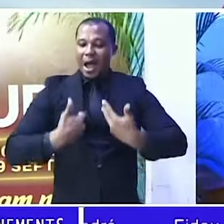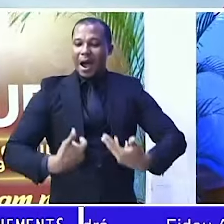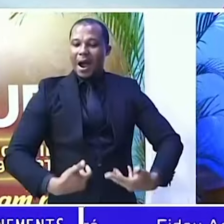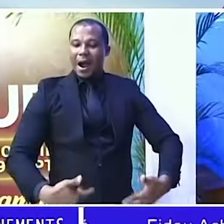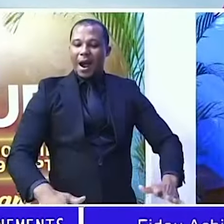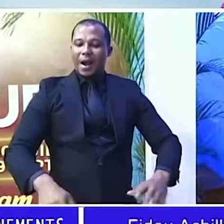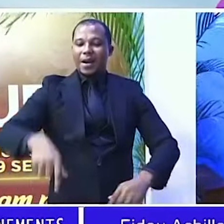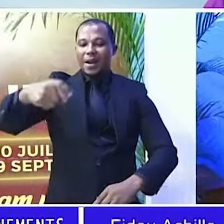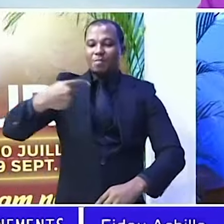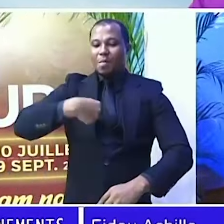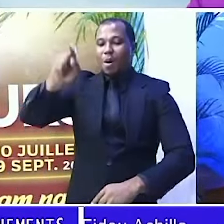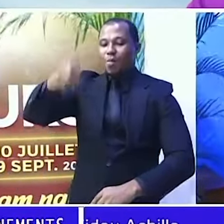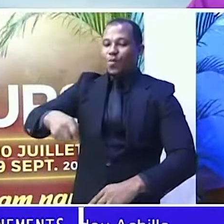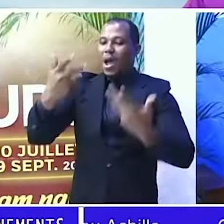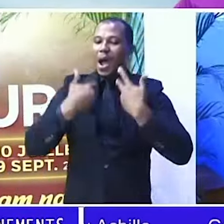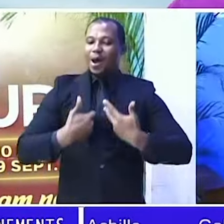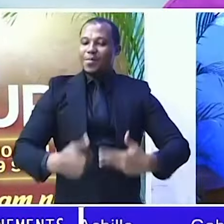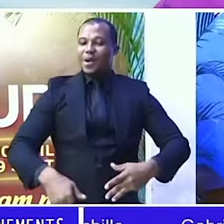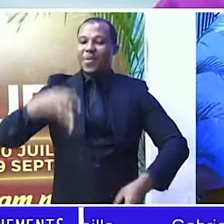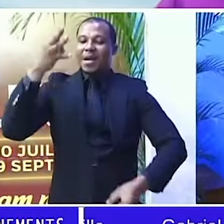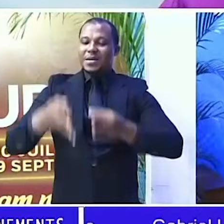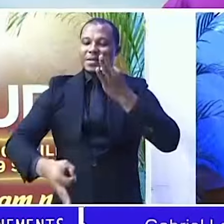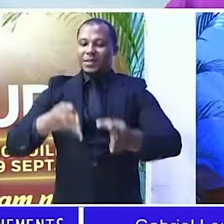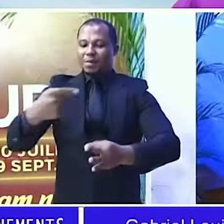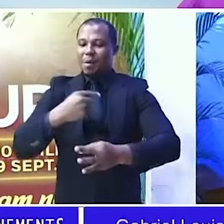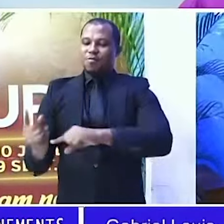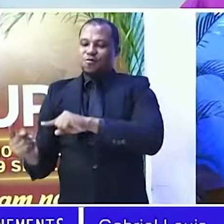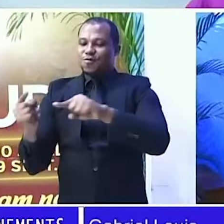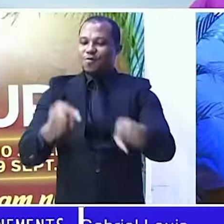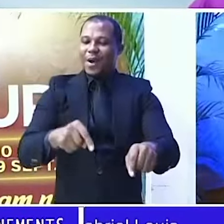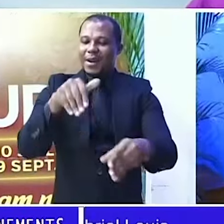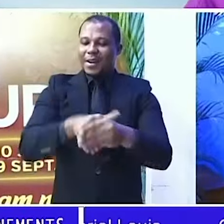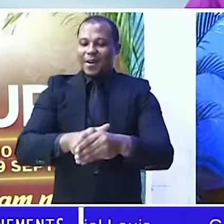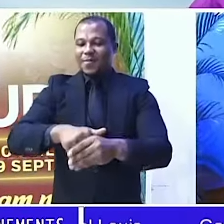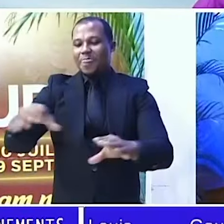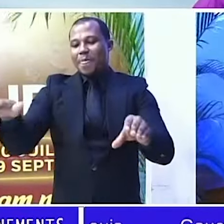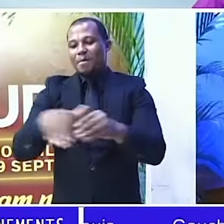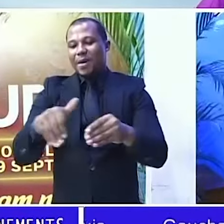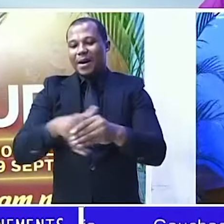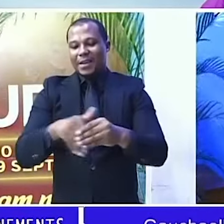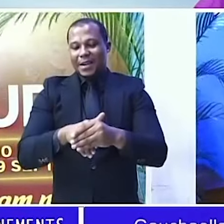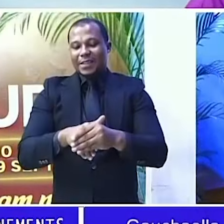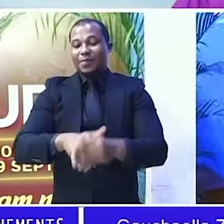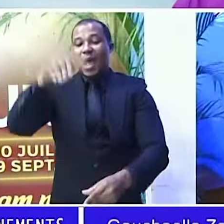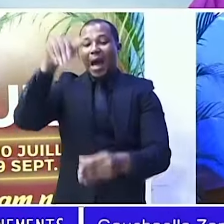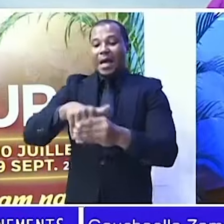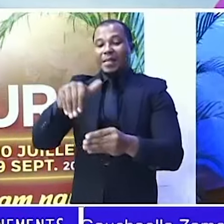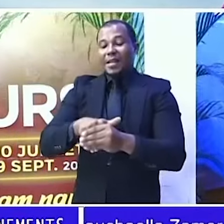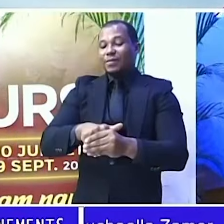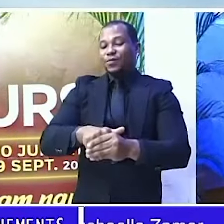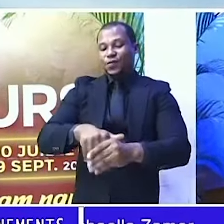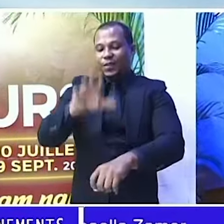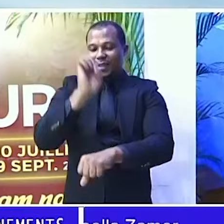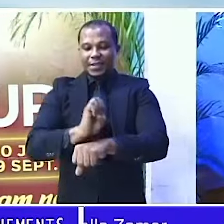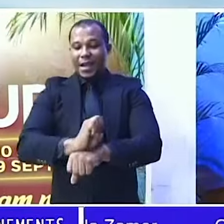dans mariage par exemple si invite au mariage en dans l'église là gon robe pour mettre pour mariage là sous